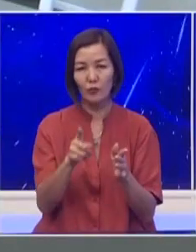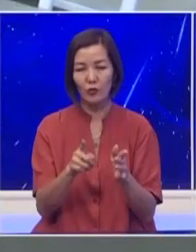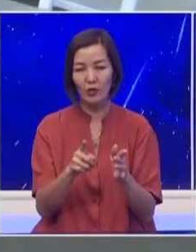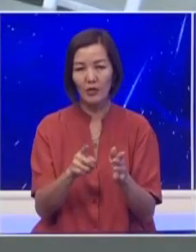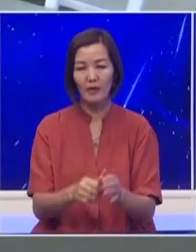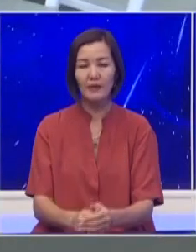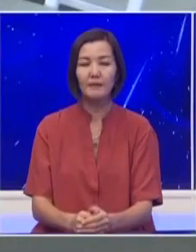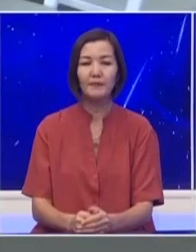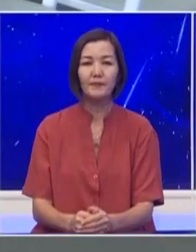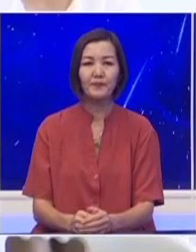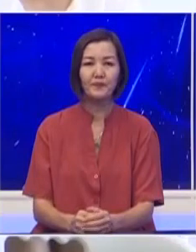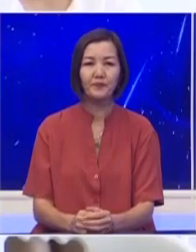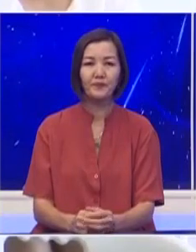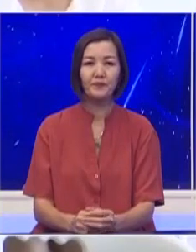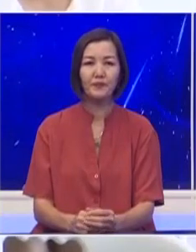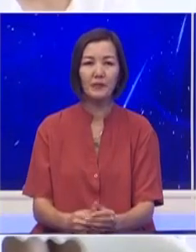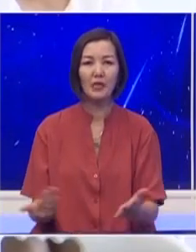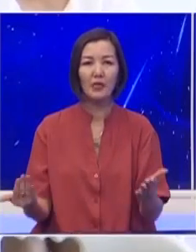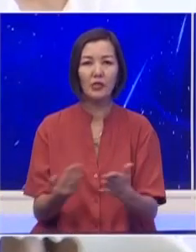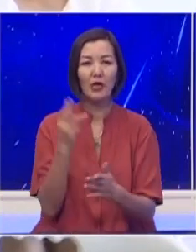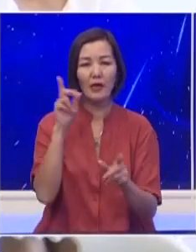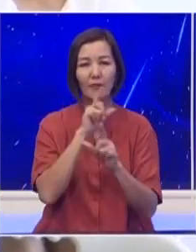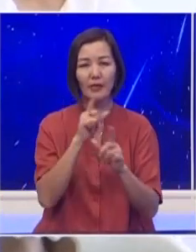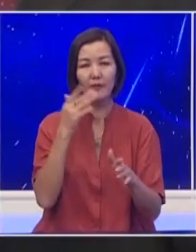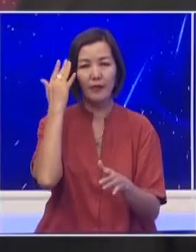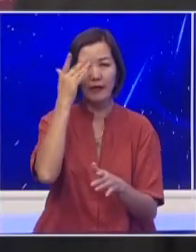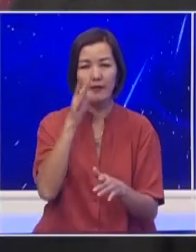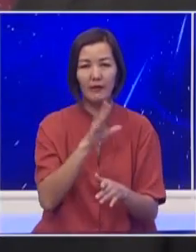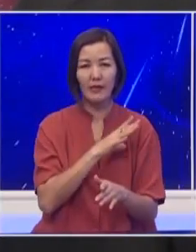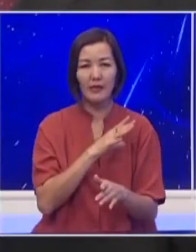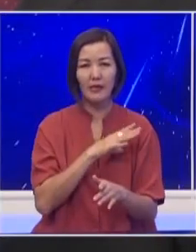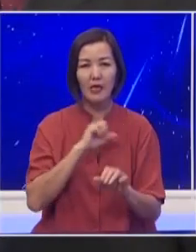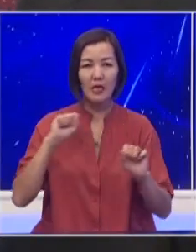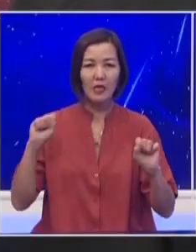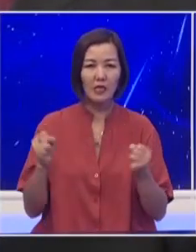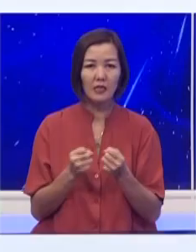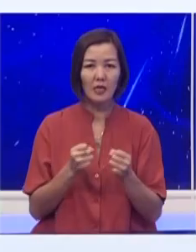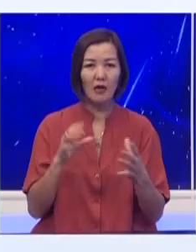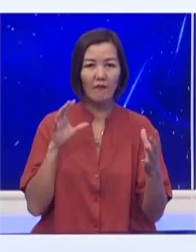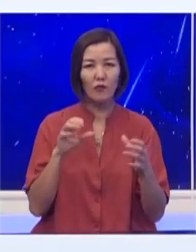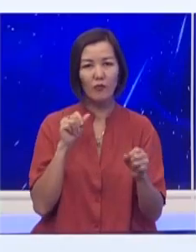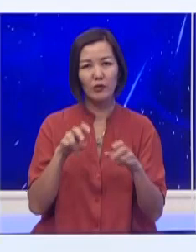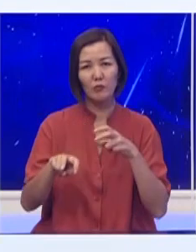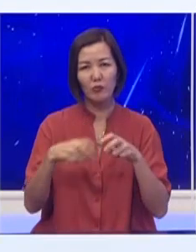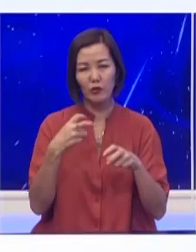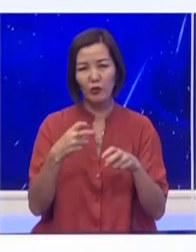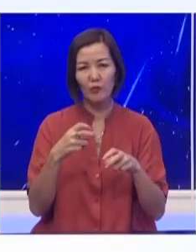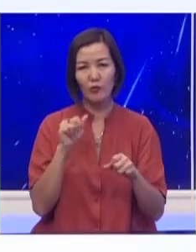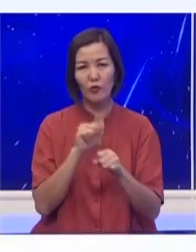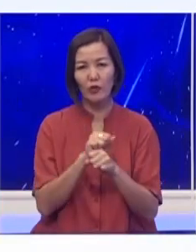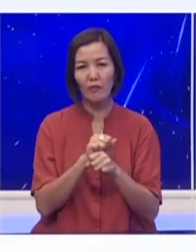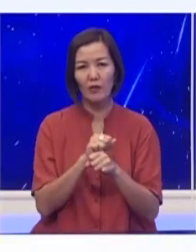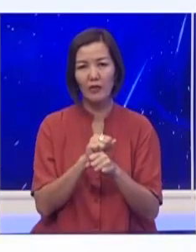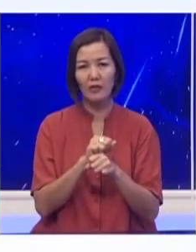кеткеніне қуануда. Жаңа мектептің біз армандадық. Қыстың күні автобус бұзылып, біз